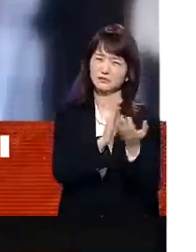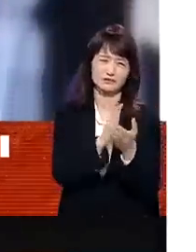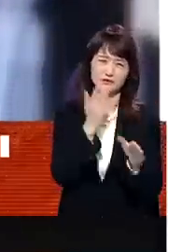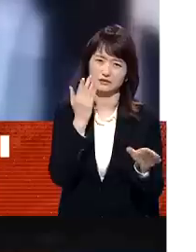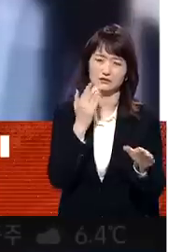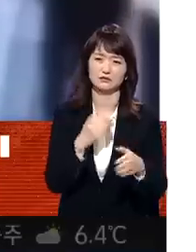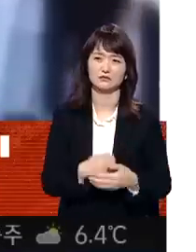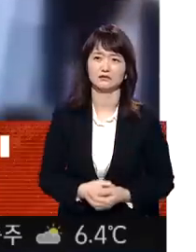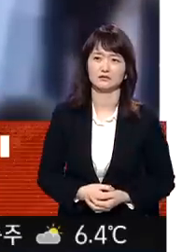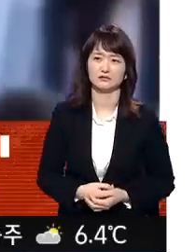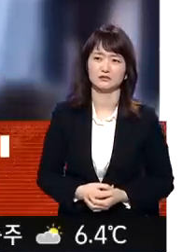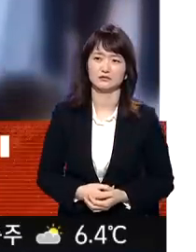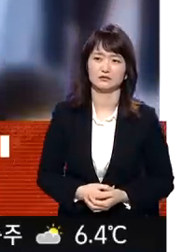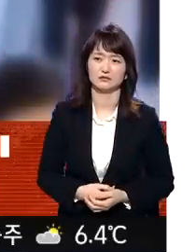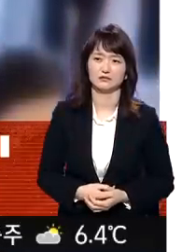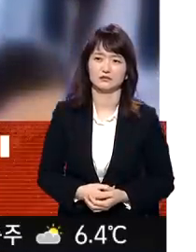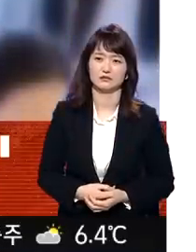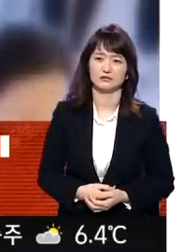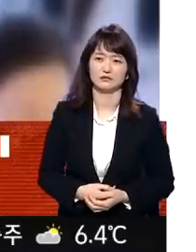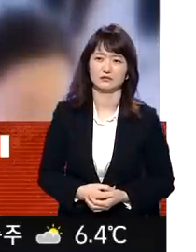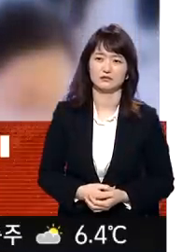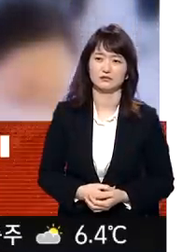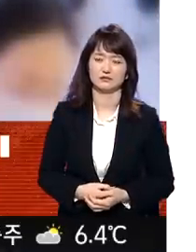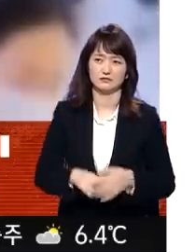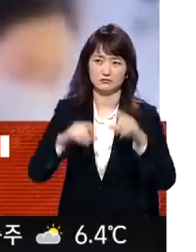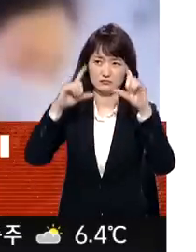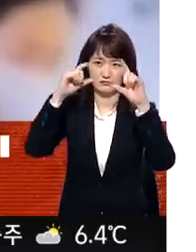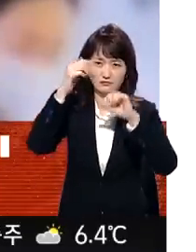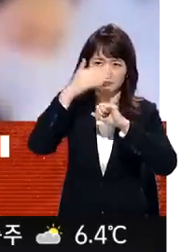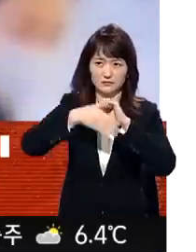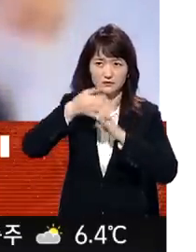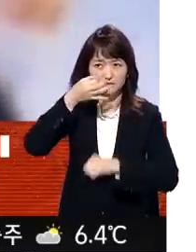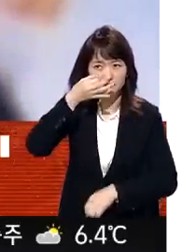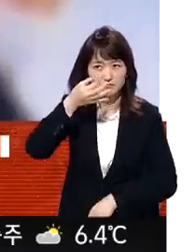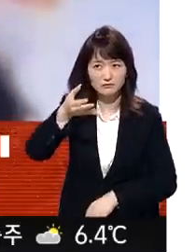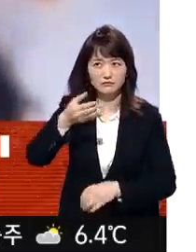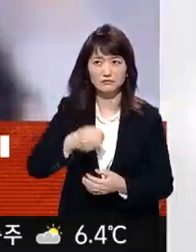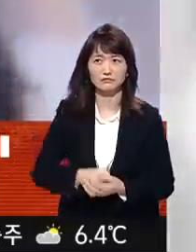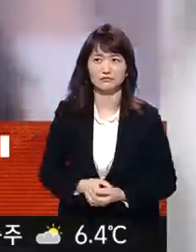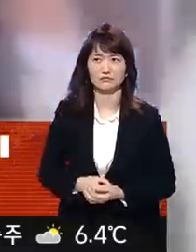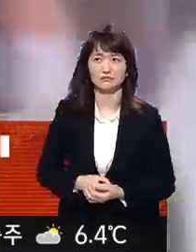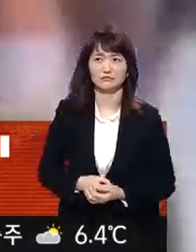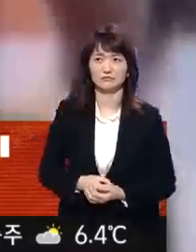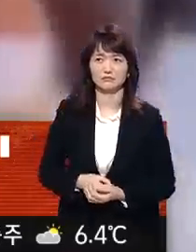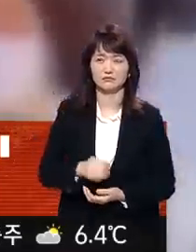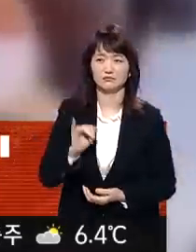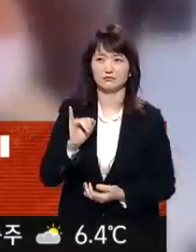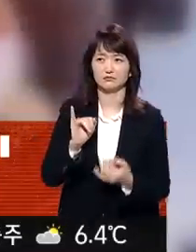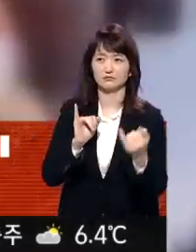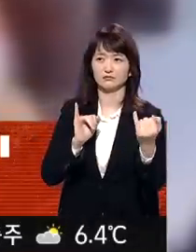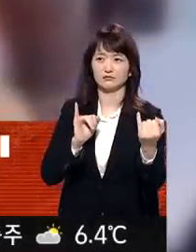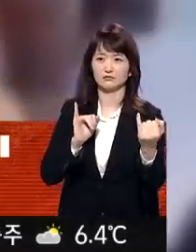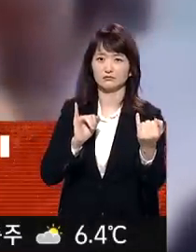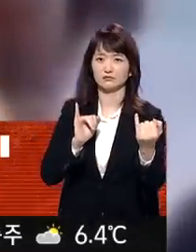아니, 지금 사진이 나가고 있는데 막은 느낌은 아닌데요. 그렇죠. 예.